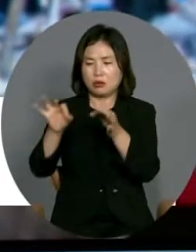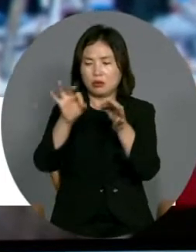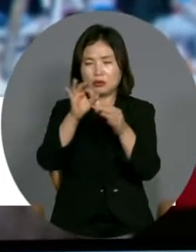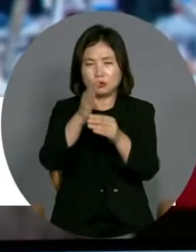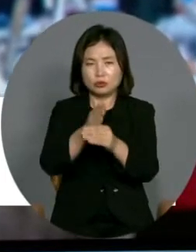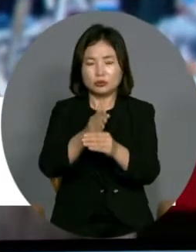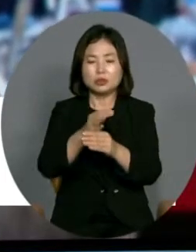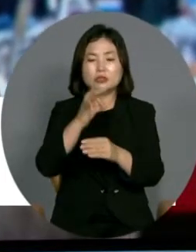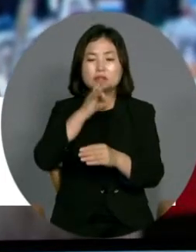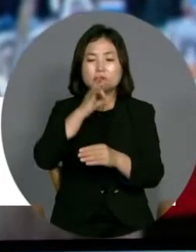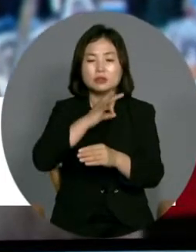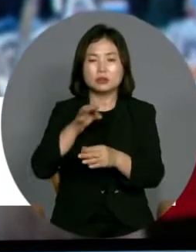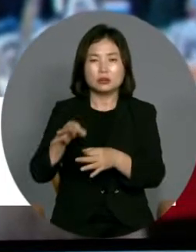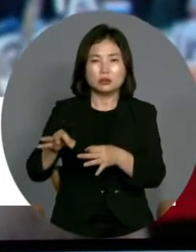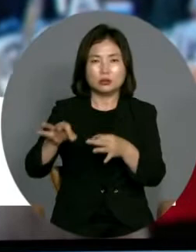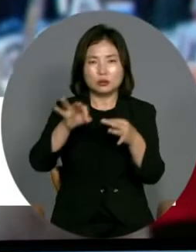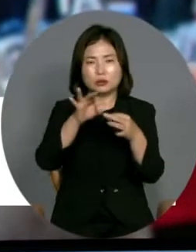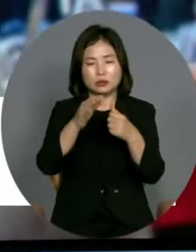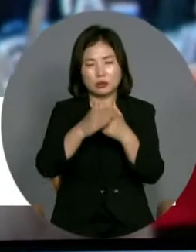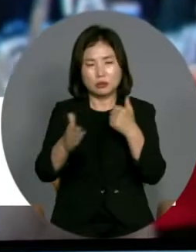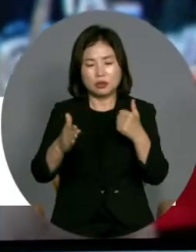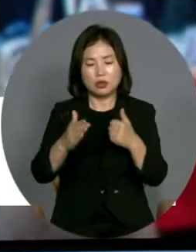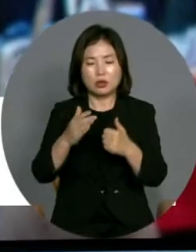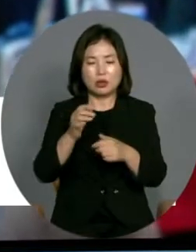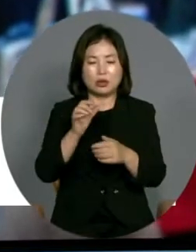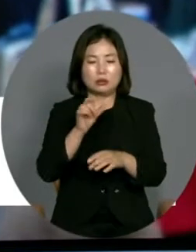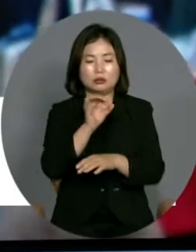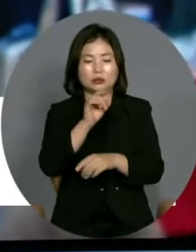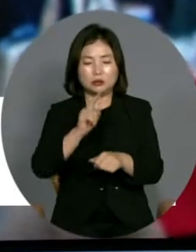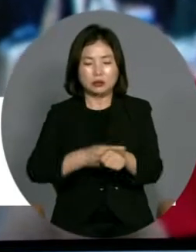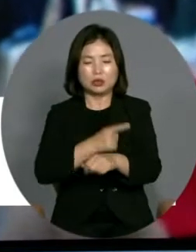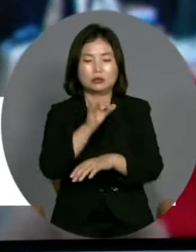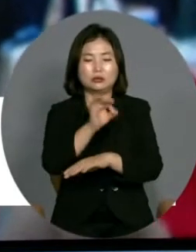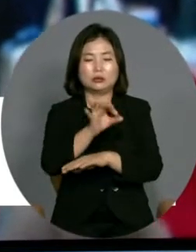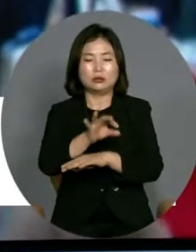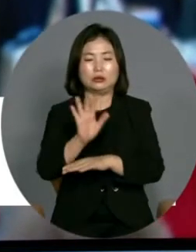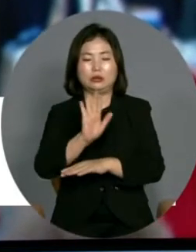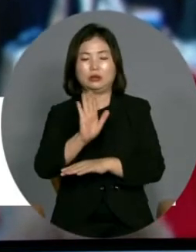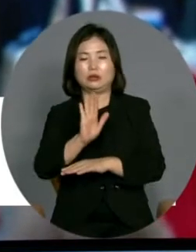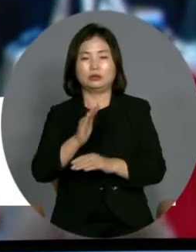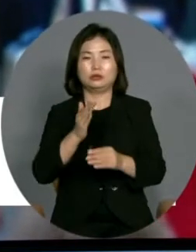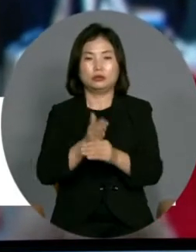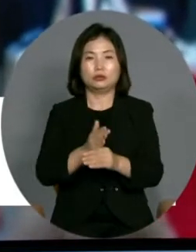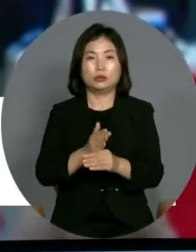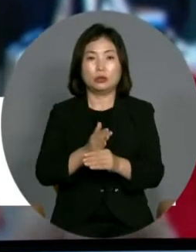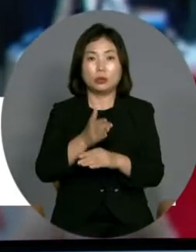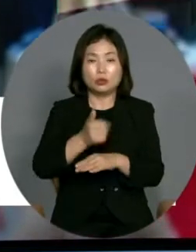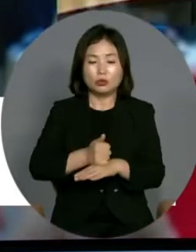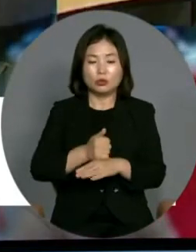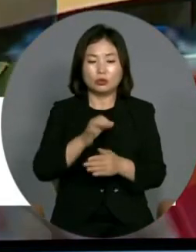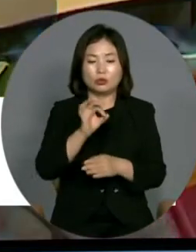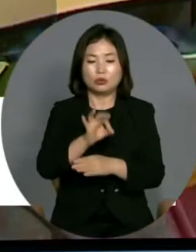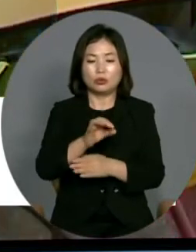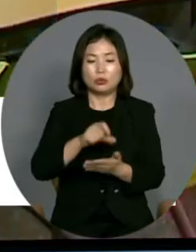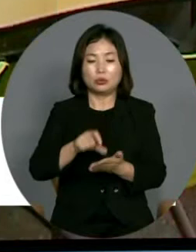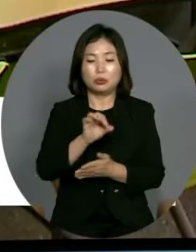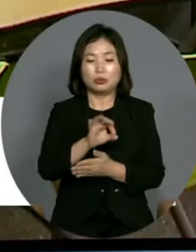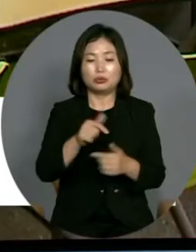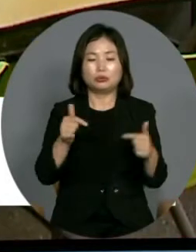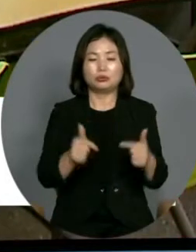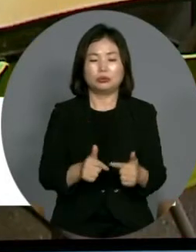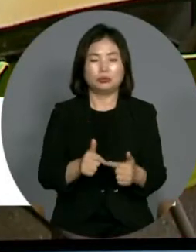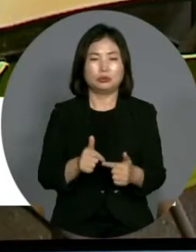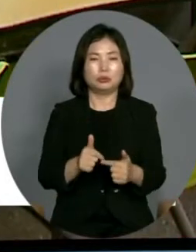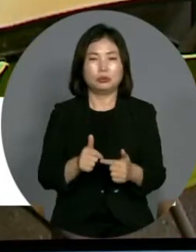데다가 금리까지 계속 오르면서 소비 심리가 크게 위축되고 있습니다. 결국에는 씀씀이를 줄일 수밖에